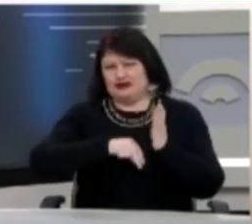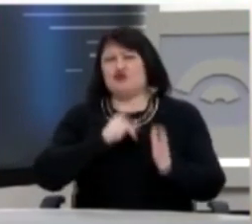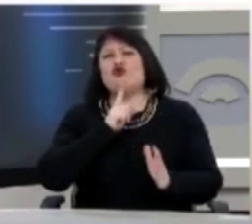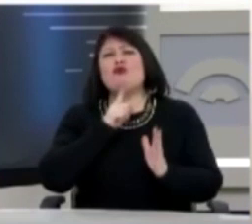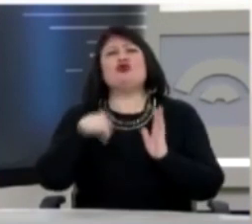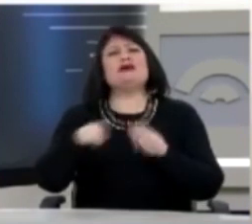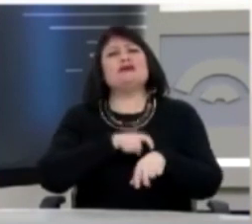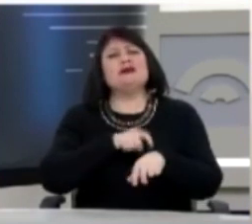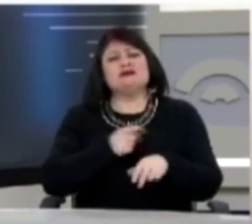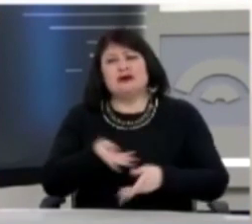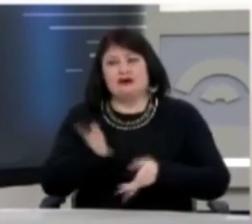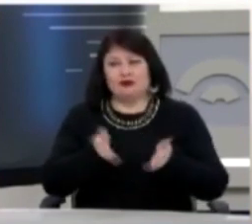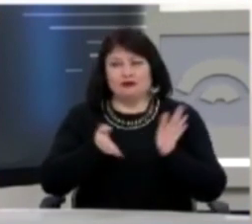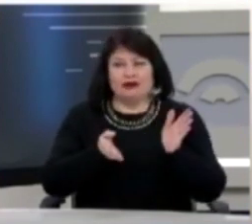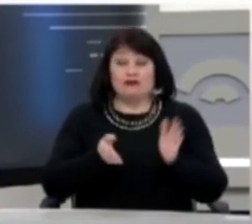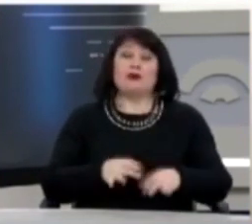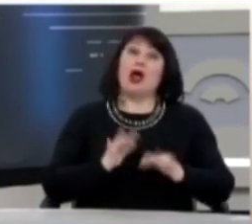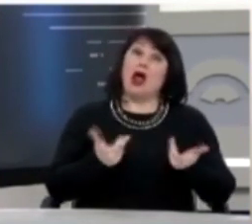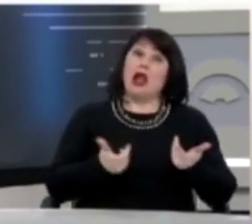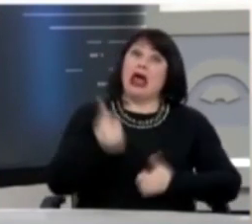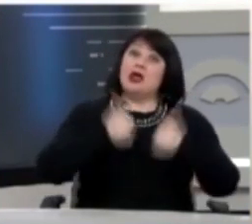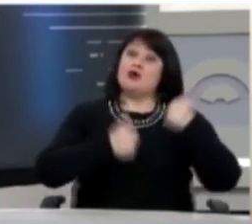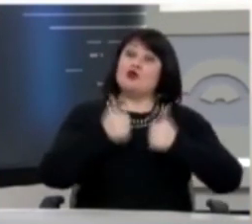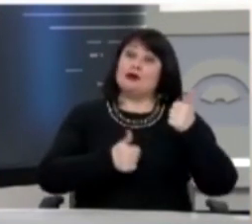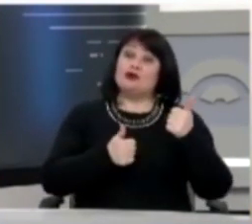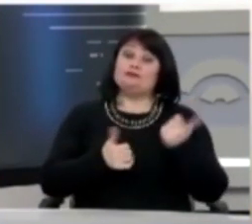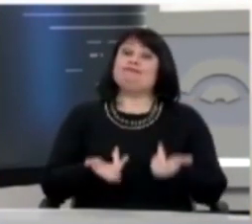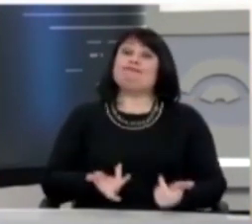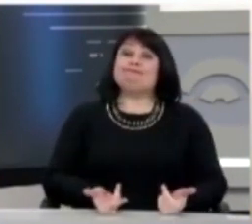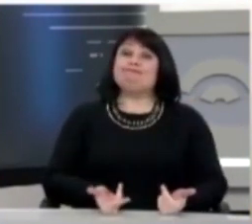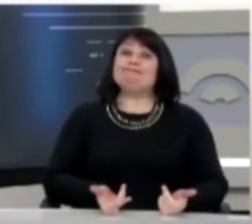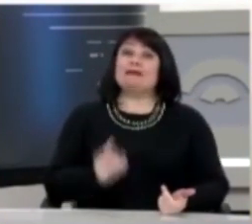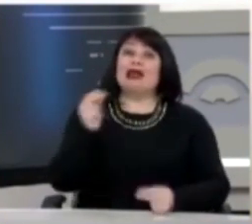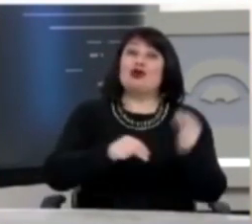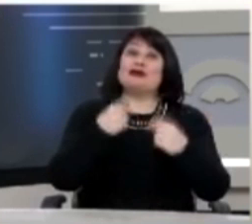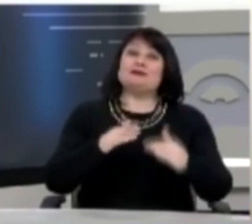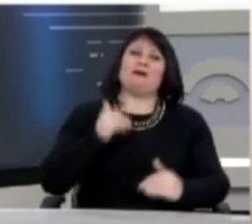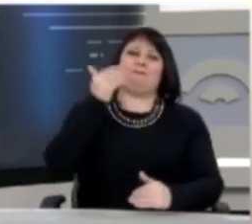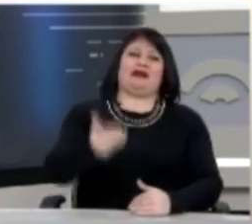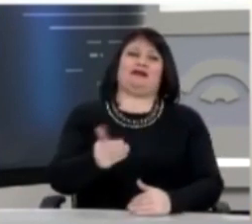που φεύγουν όμως τον Ιούνιο, δηλαδή μετεκλογικά.